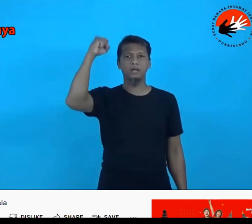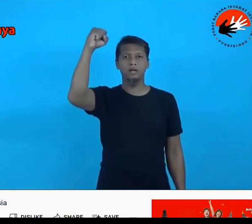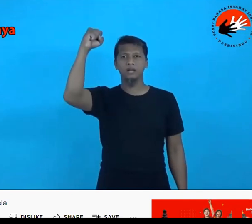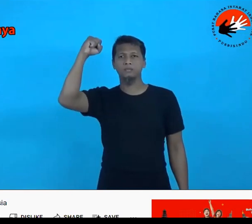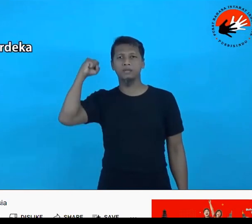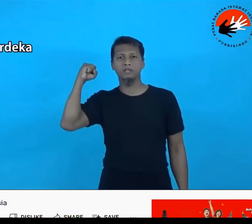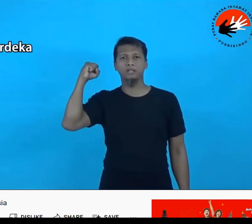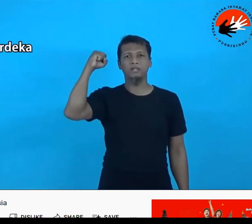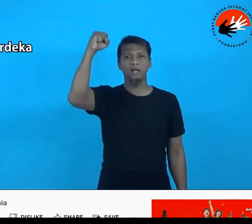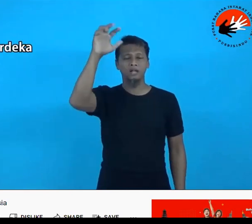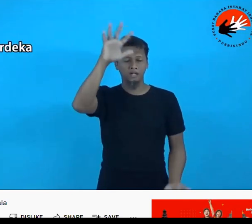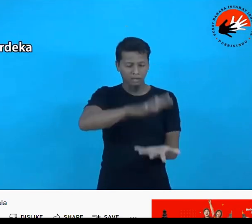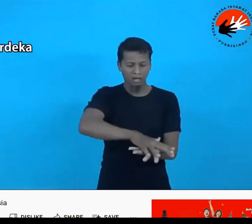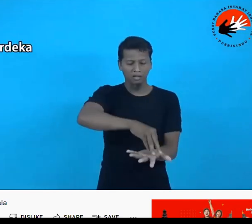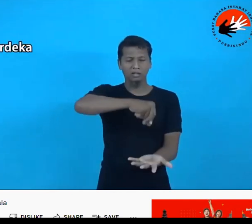Hai